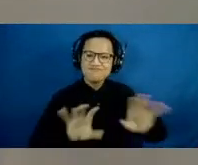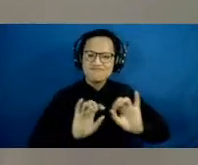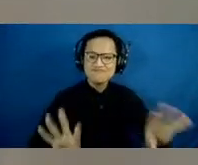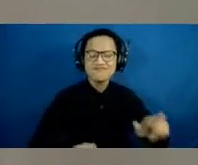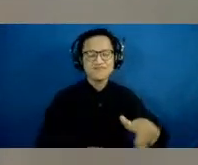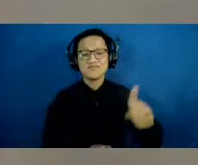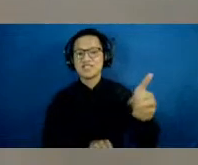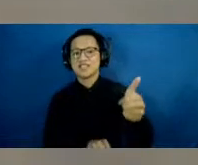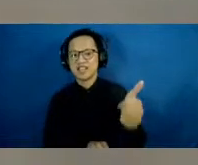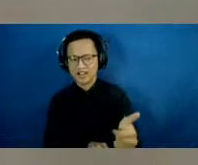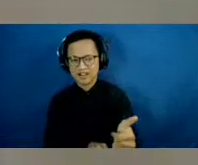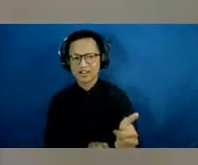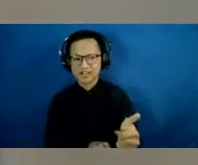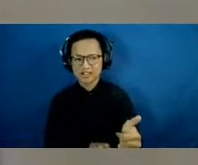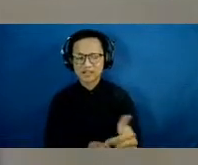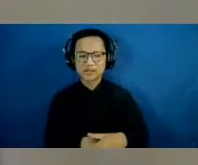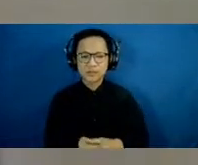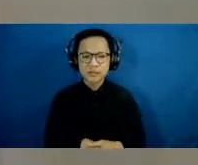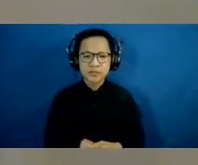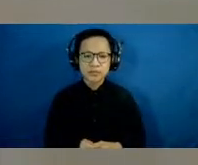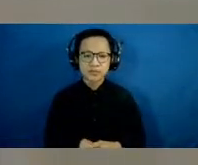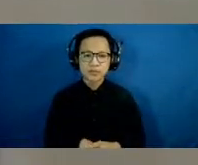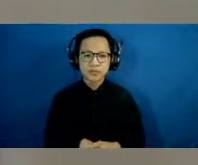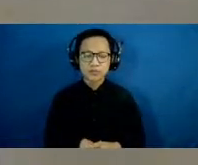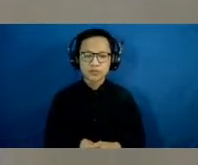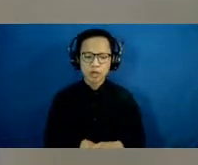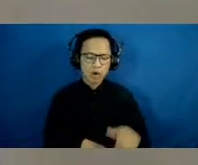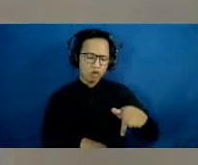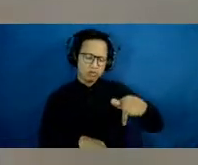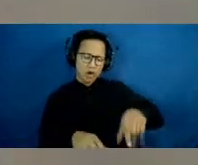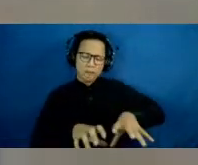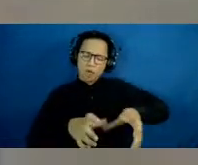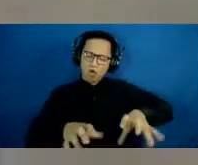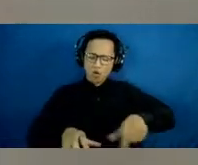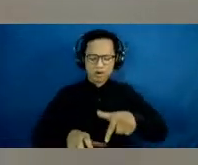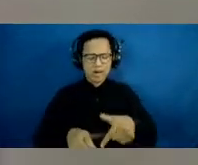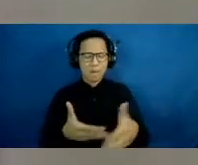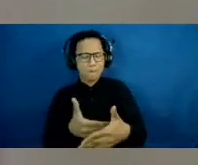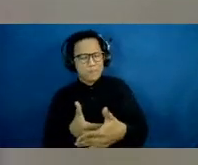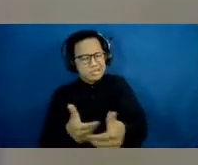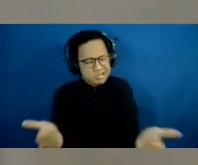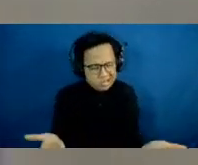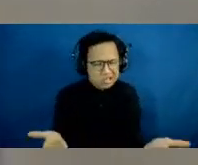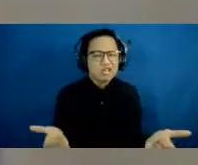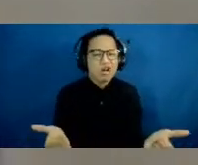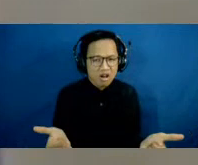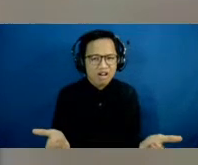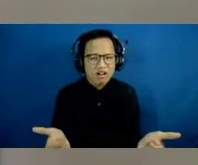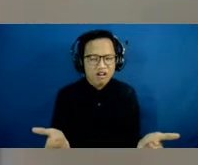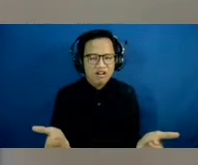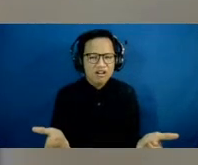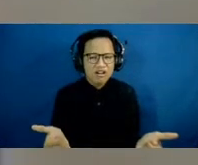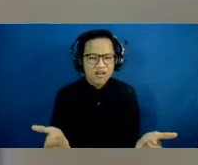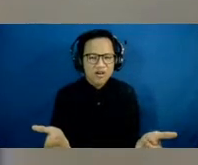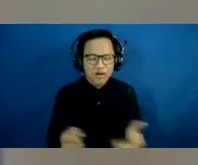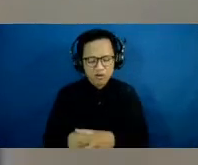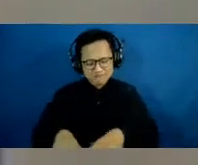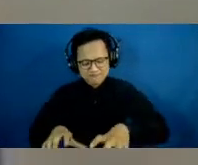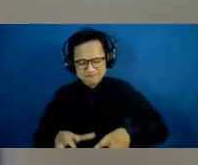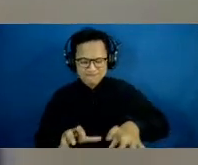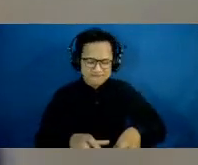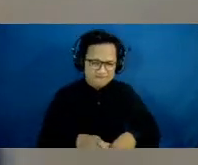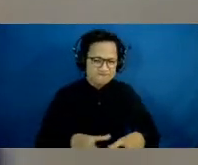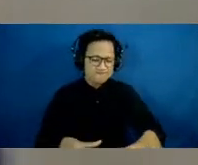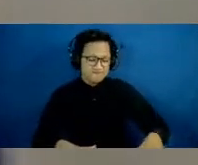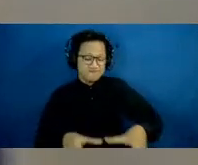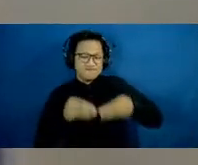apa sih kalau homemade itu gimana, dipastikan mungkin kayak itu bersih, kebersihannya, higienisnya gitu. Jadi dari sisi produksi itu saya rasa sekarang juga